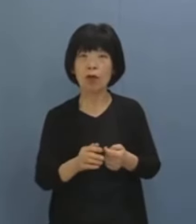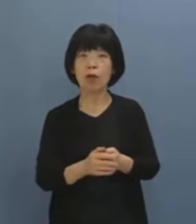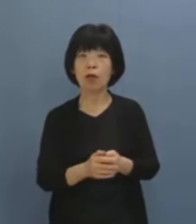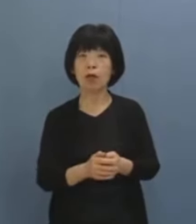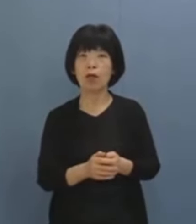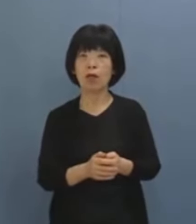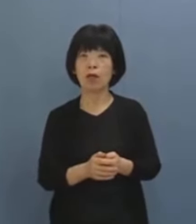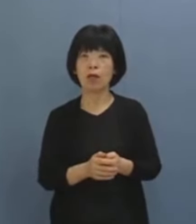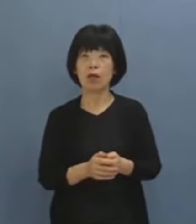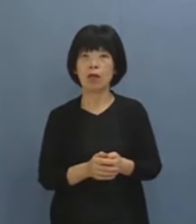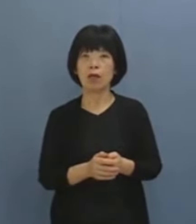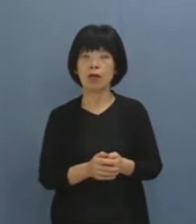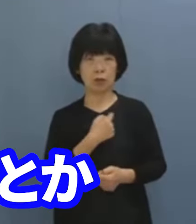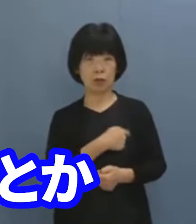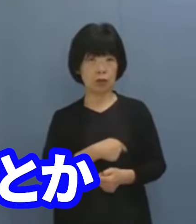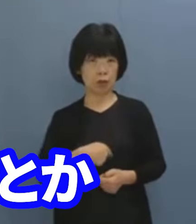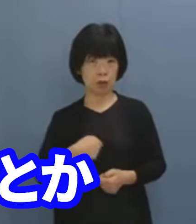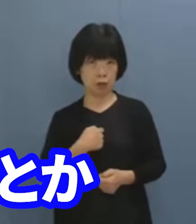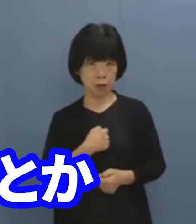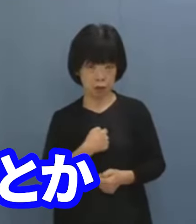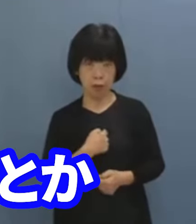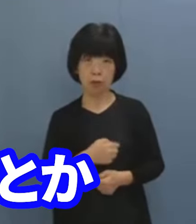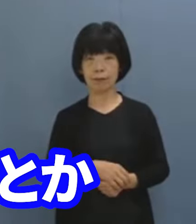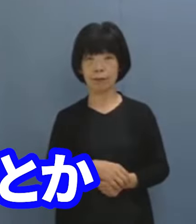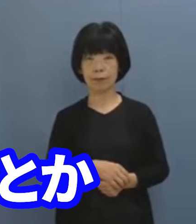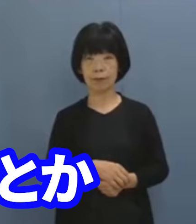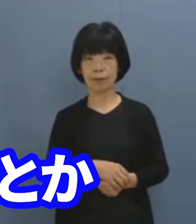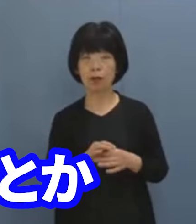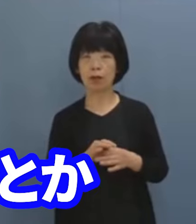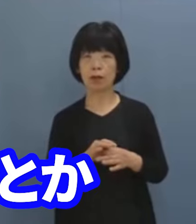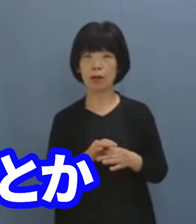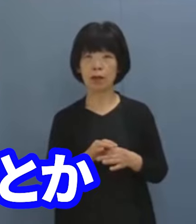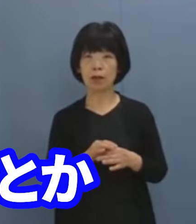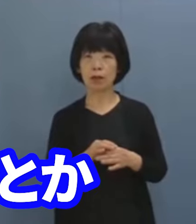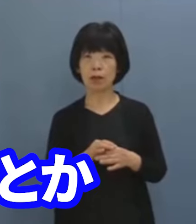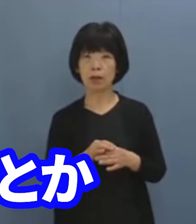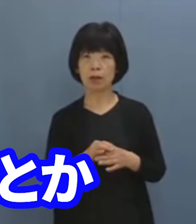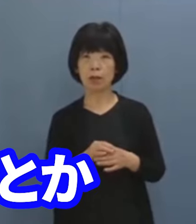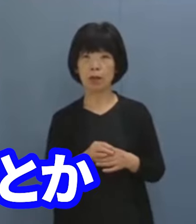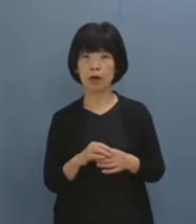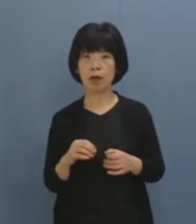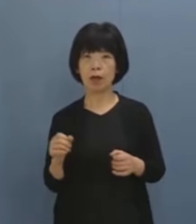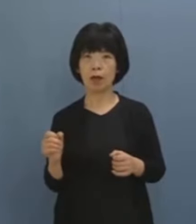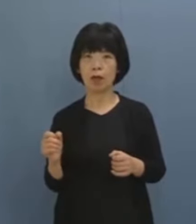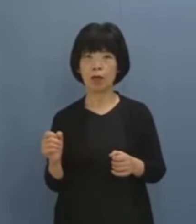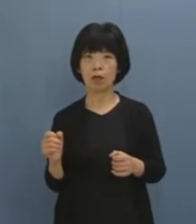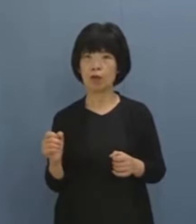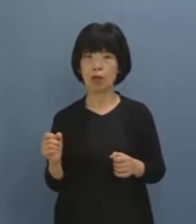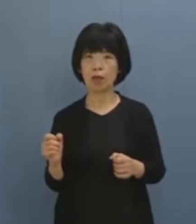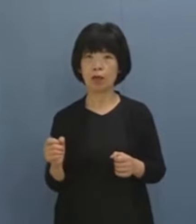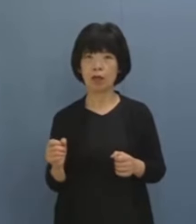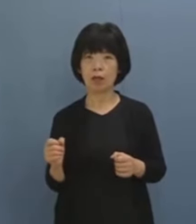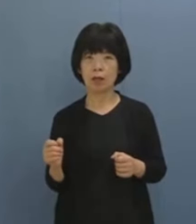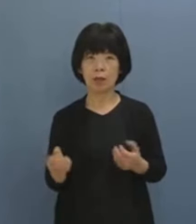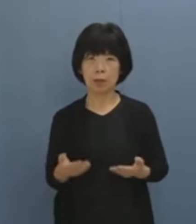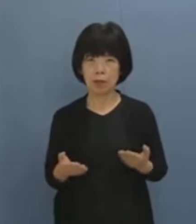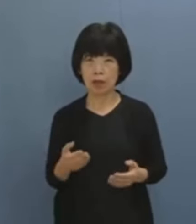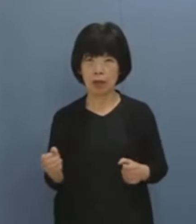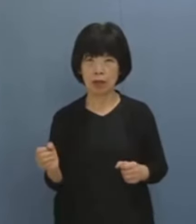私としては、まあ、それについては例えば急ぎではないですとか、まあ、そういった表現